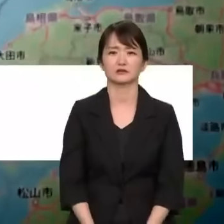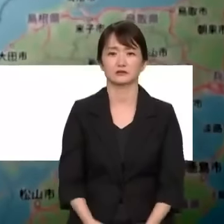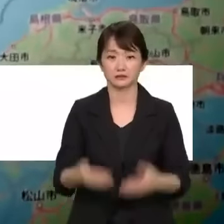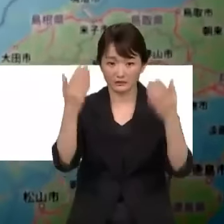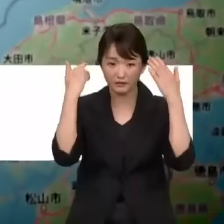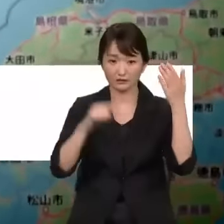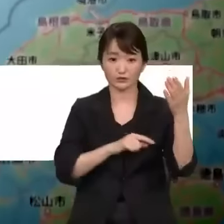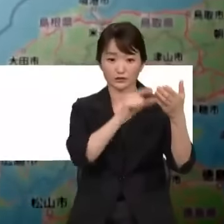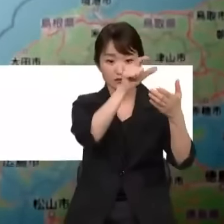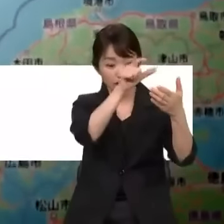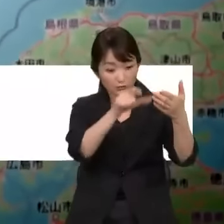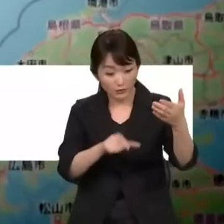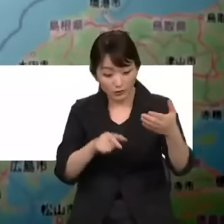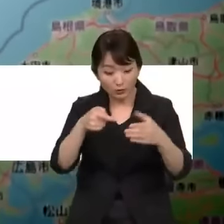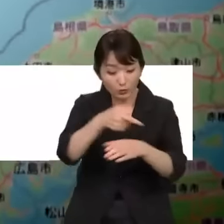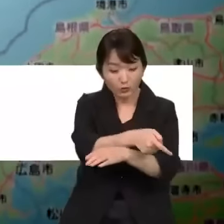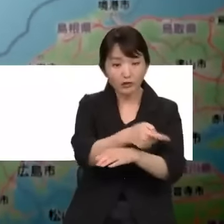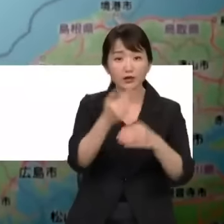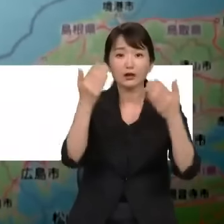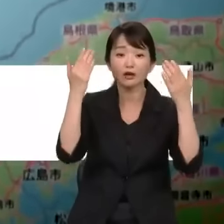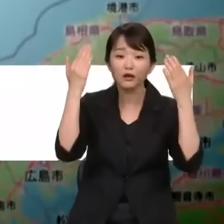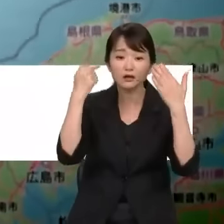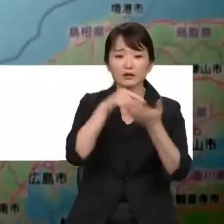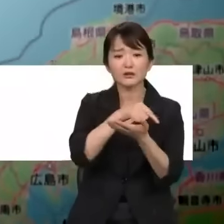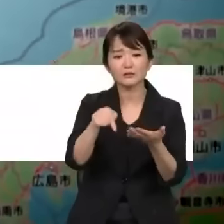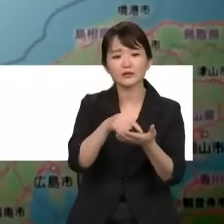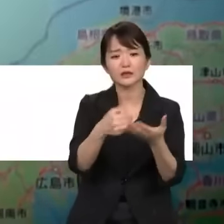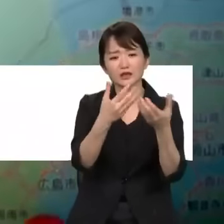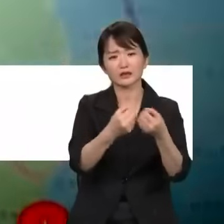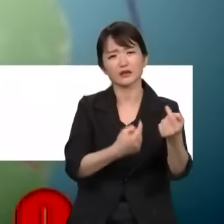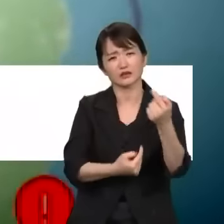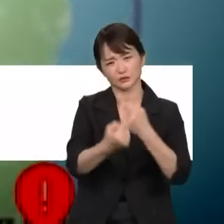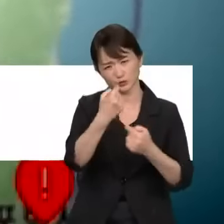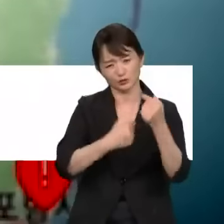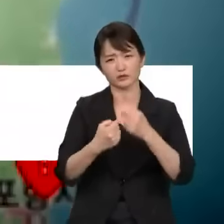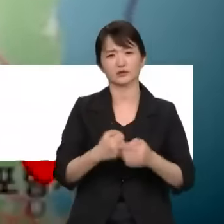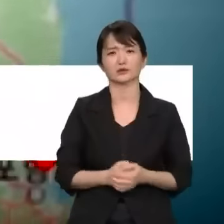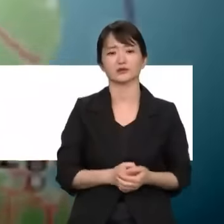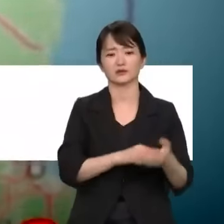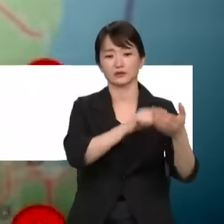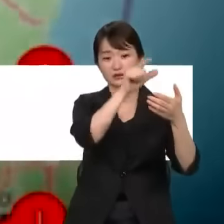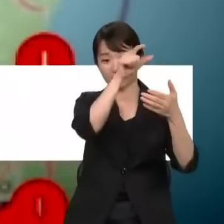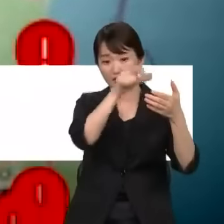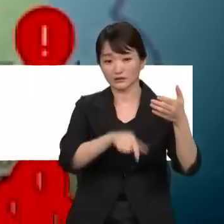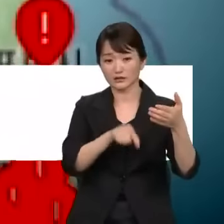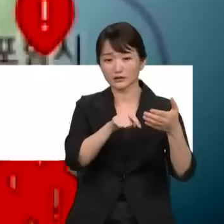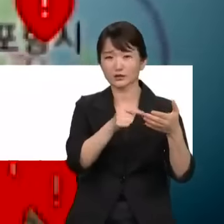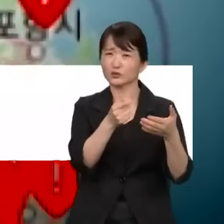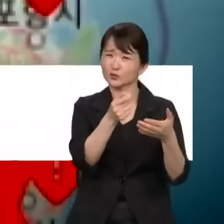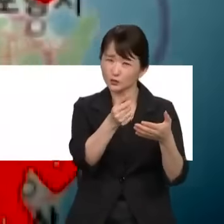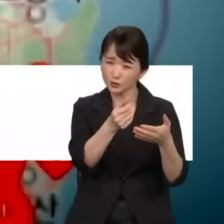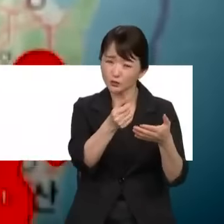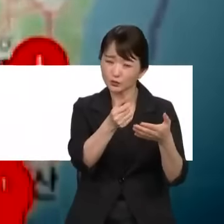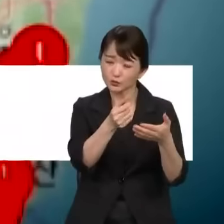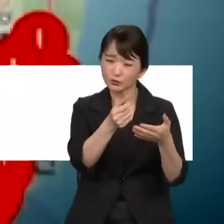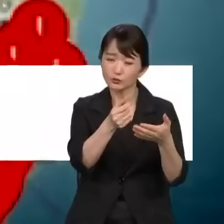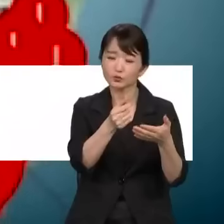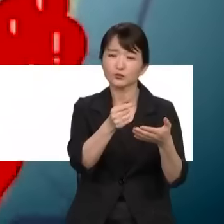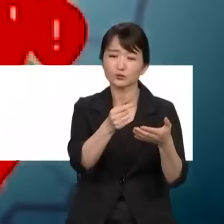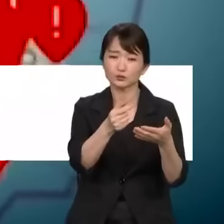이외에도 상당수의 학교에서 피해 사례가 접수가 됐습니다 그 명단은 이제 최소치에 불과하다는